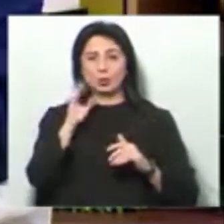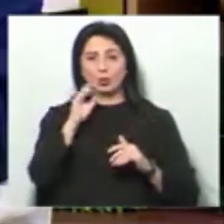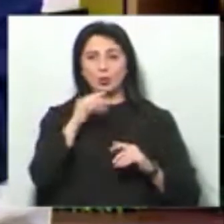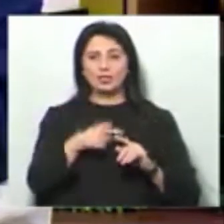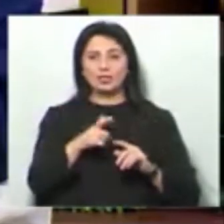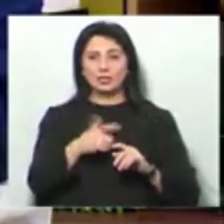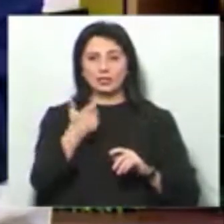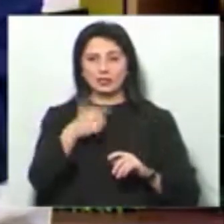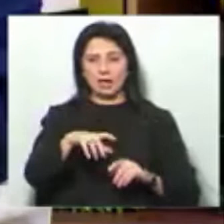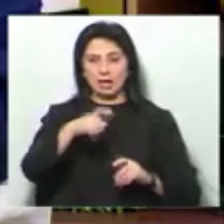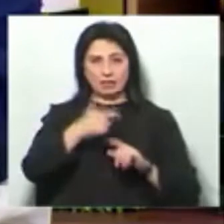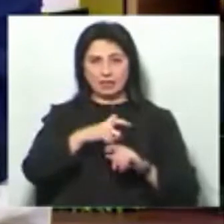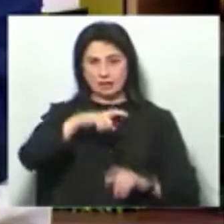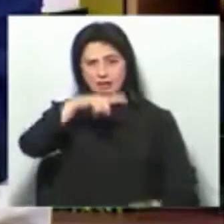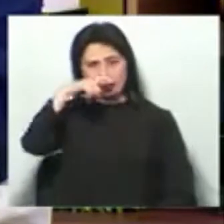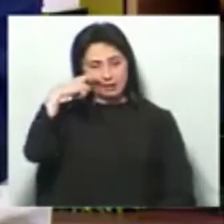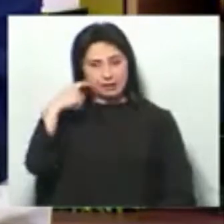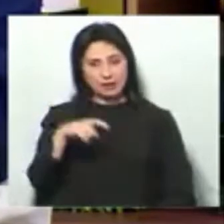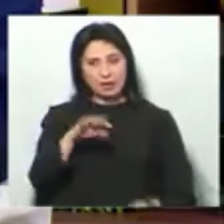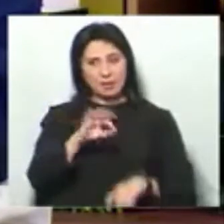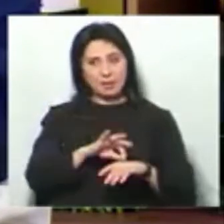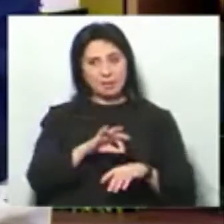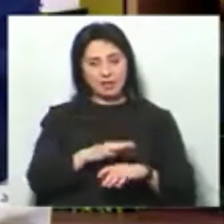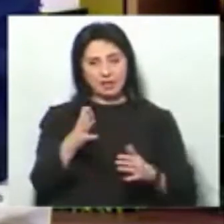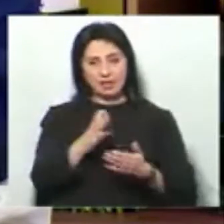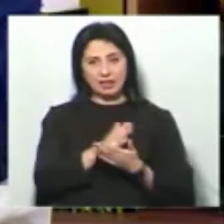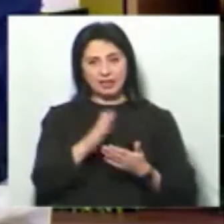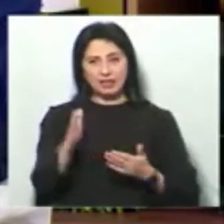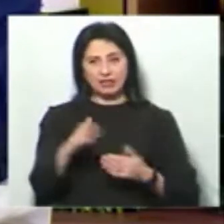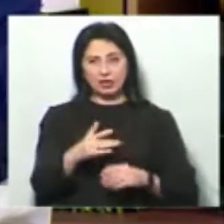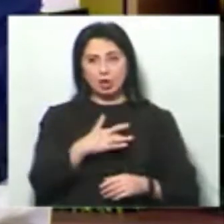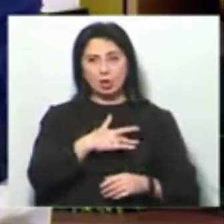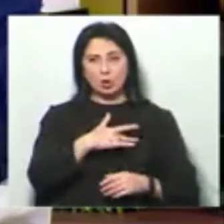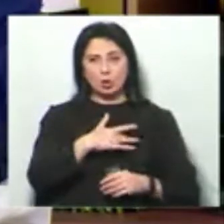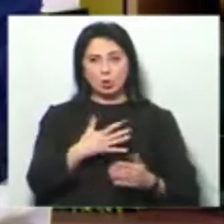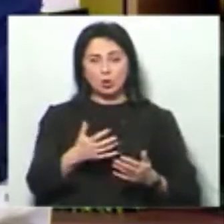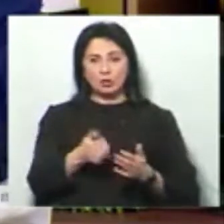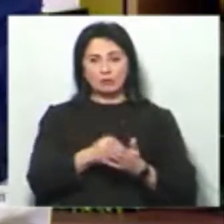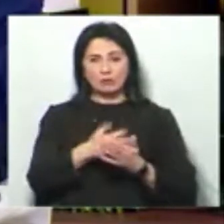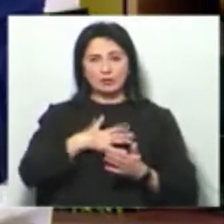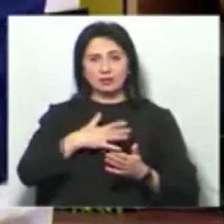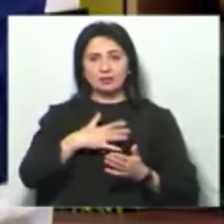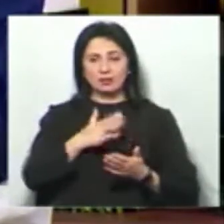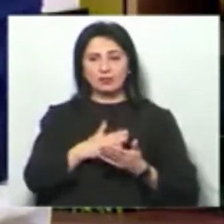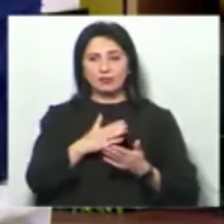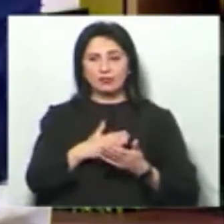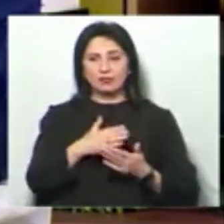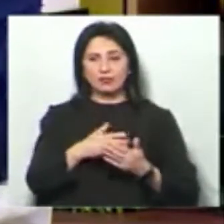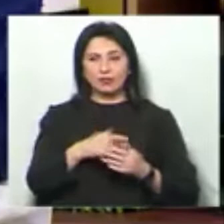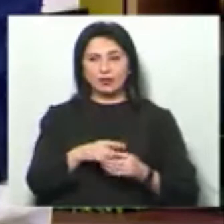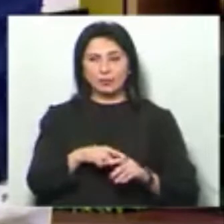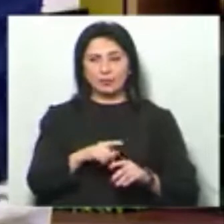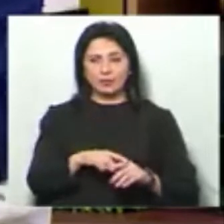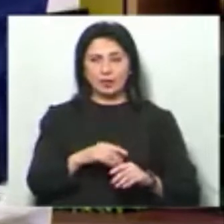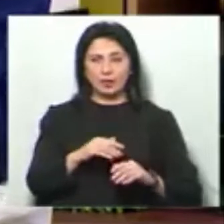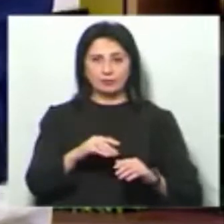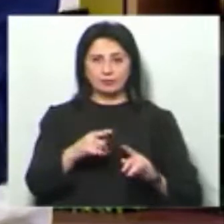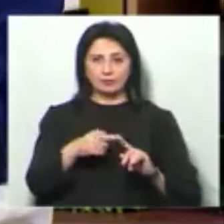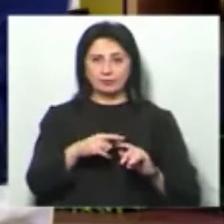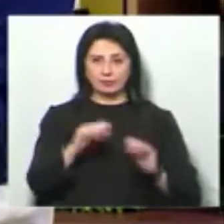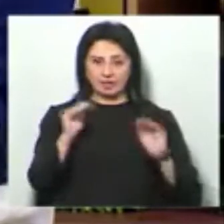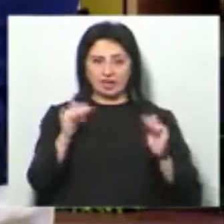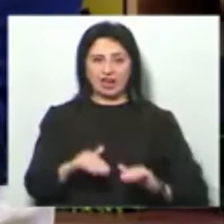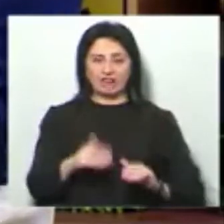ძალიან ცხელა, პაციენტების დიდი ნაწილი გულის უკმარისობით დაავადებულების აქვთ კუმშვადი ფუნქციის დაქვეითება. ანუ